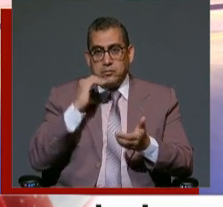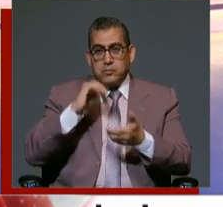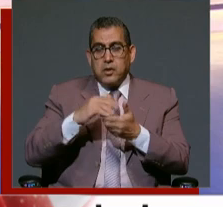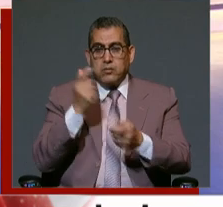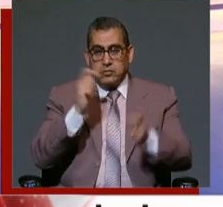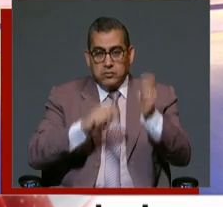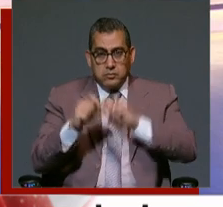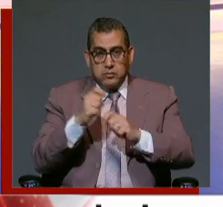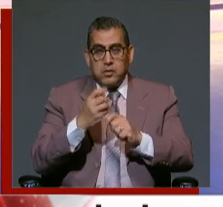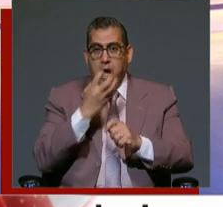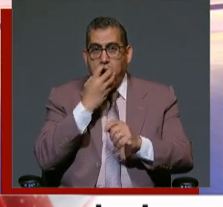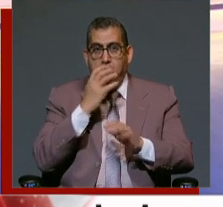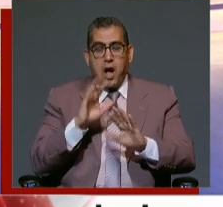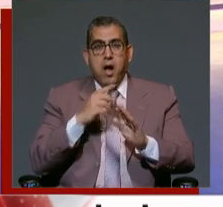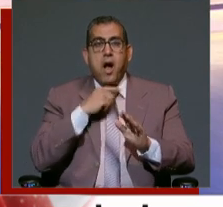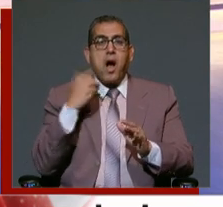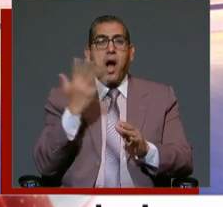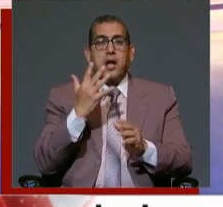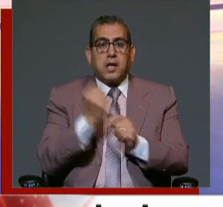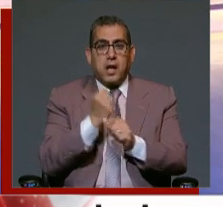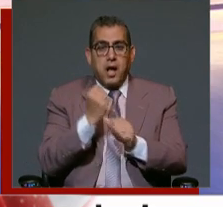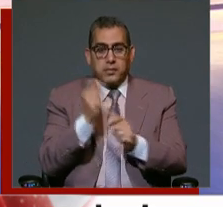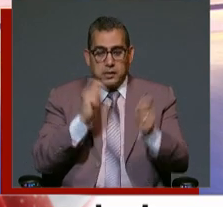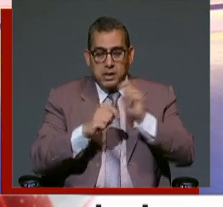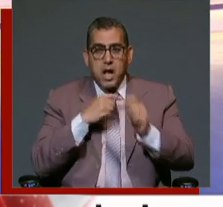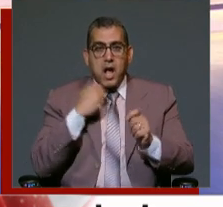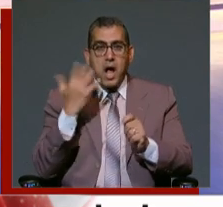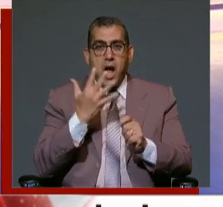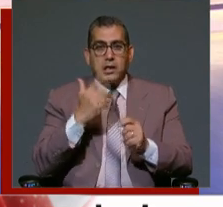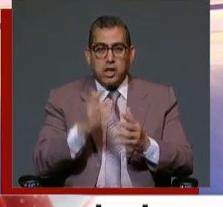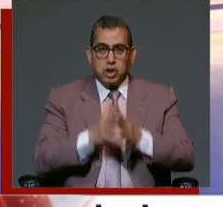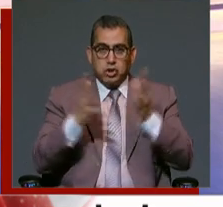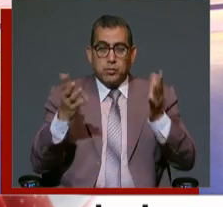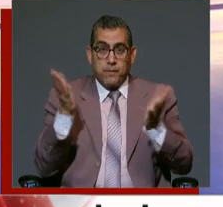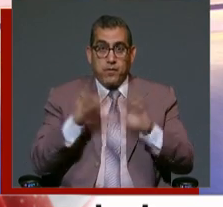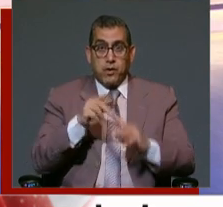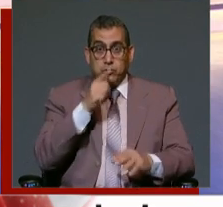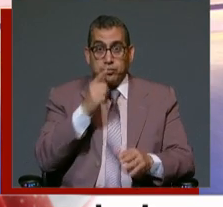طاقة خضراء وقدرات صناعية أكبر